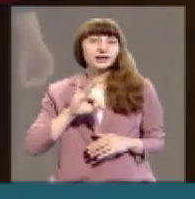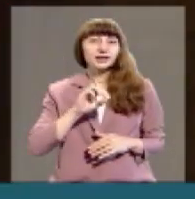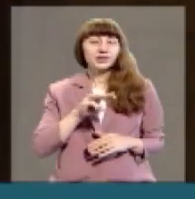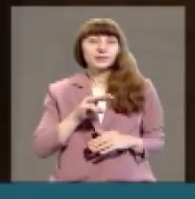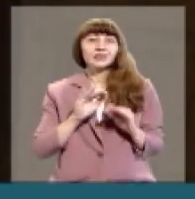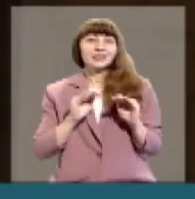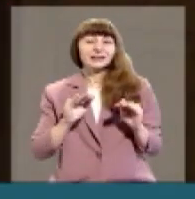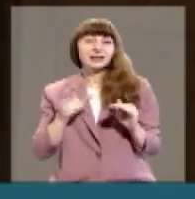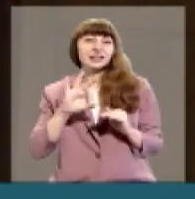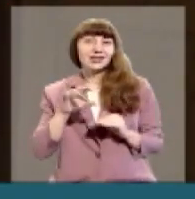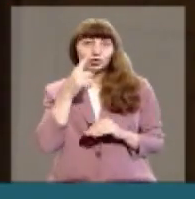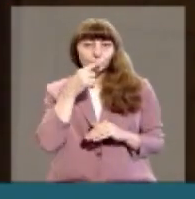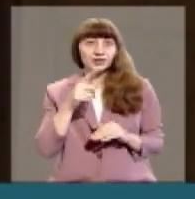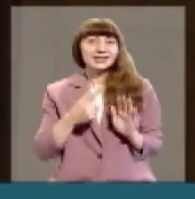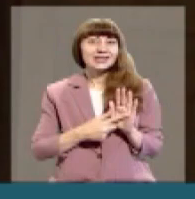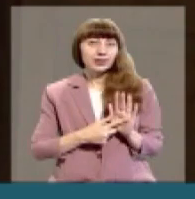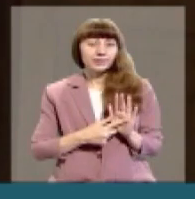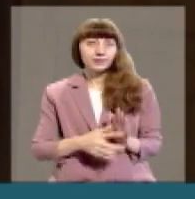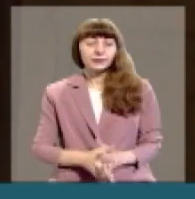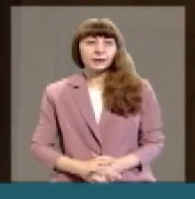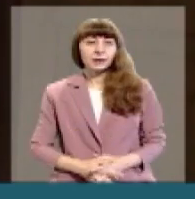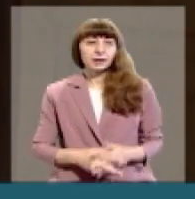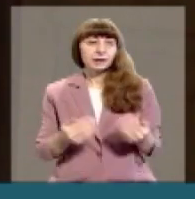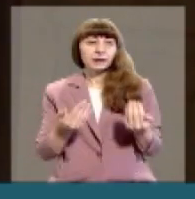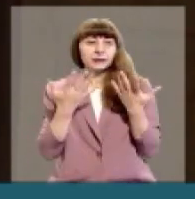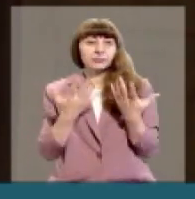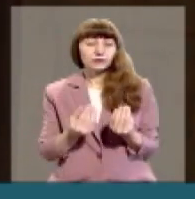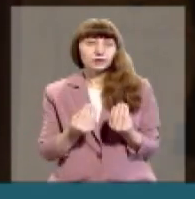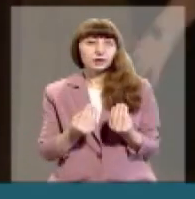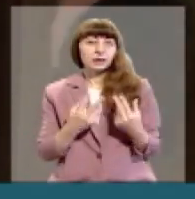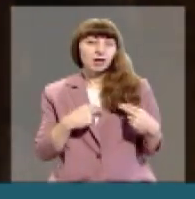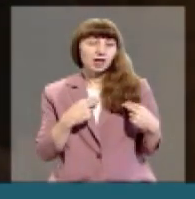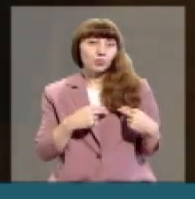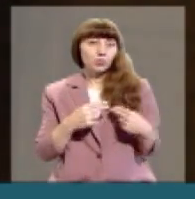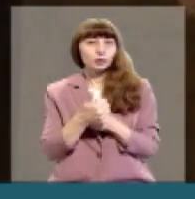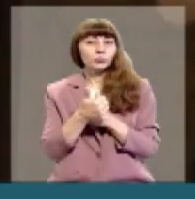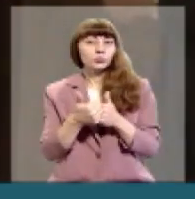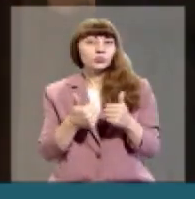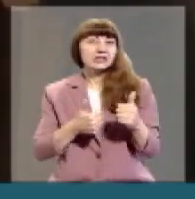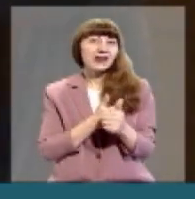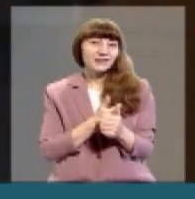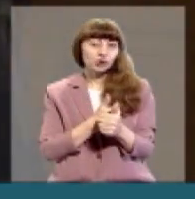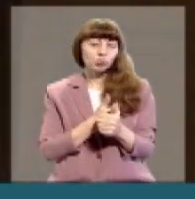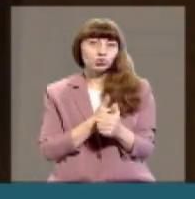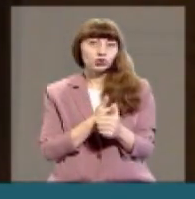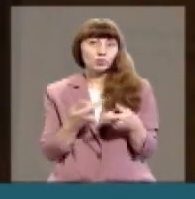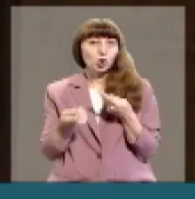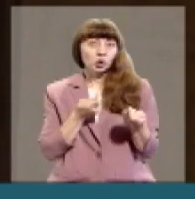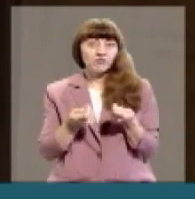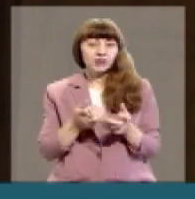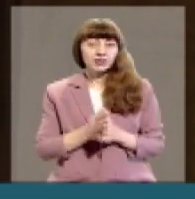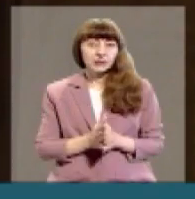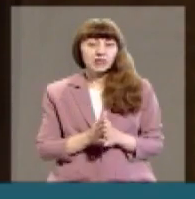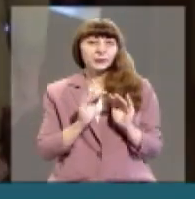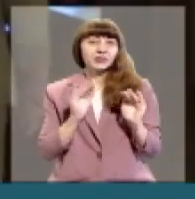Содан кейін әдіскер болдым 7-ші балабақшада. Қазіргі уақытта меңгеруші болып жұмыс жасап жатырмын